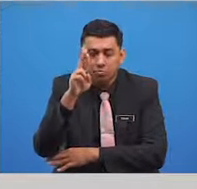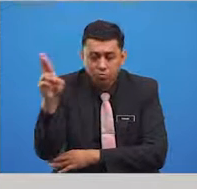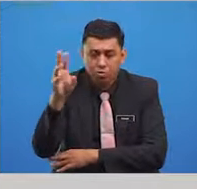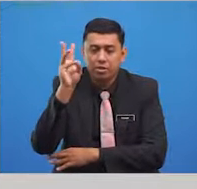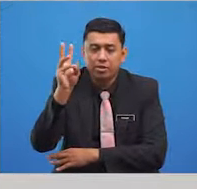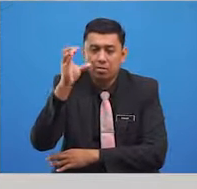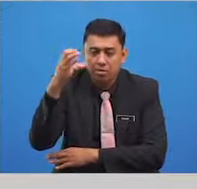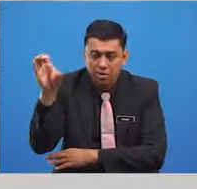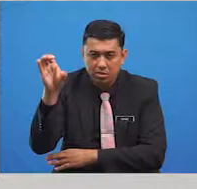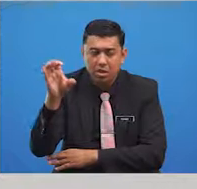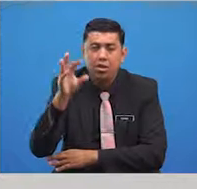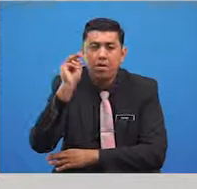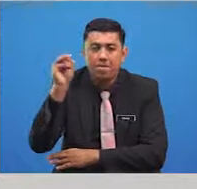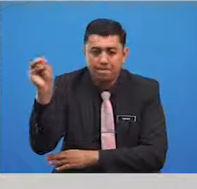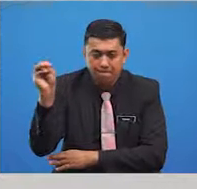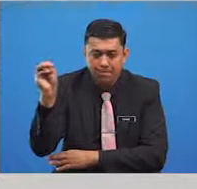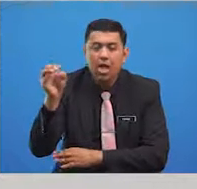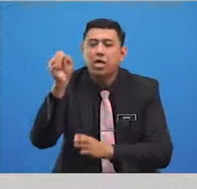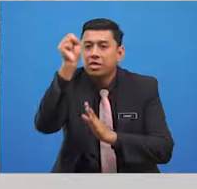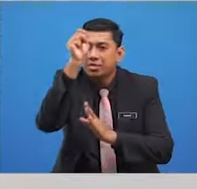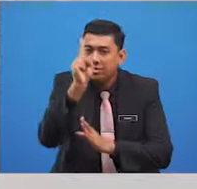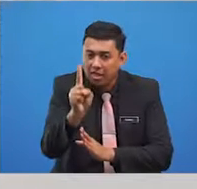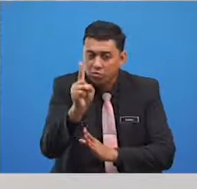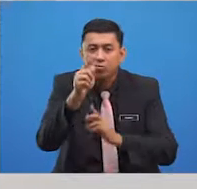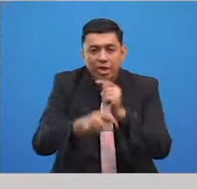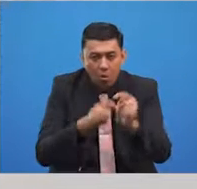2,600 milimeter setahun.